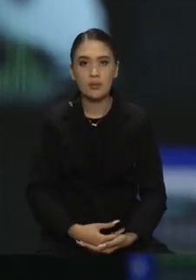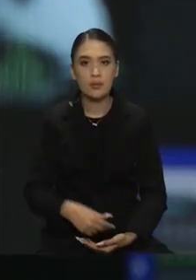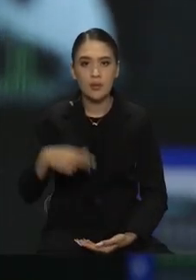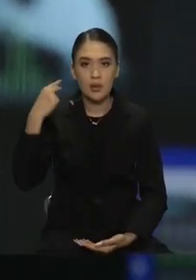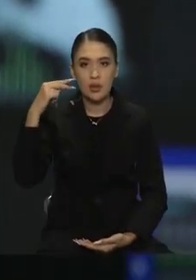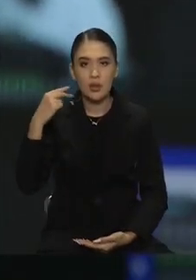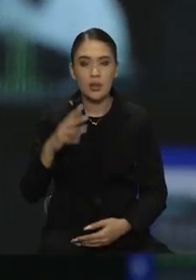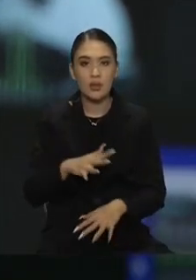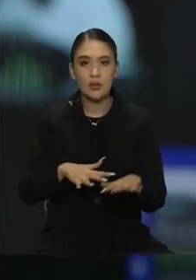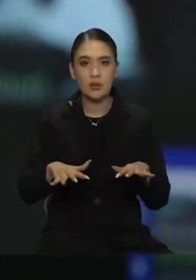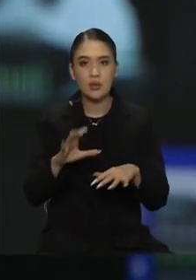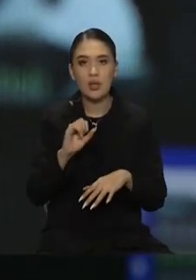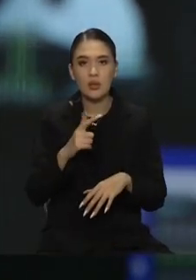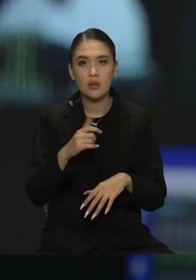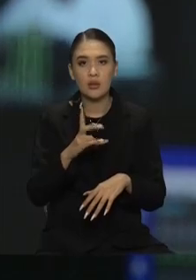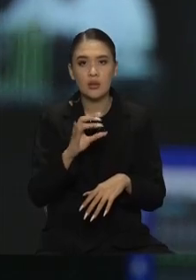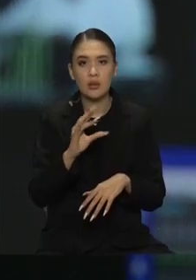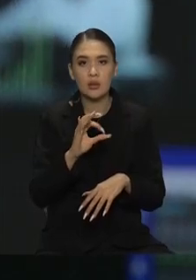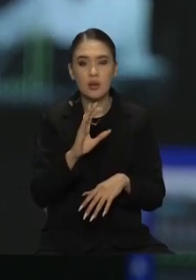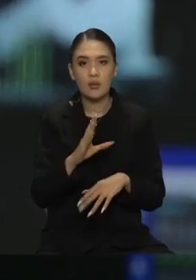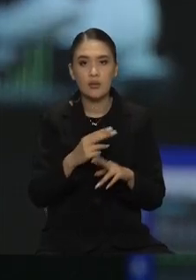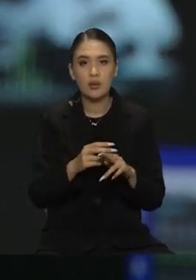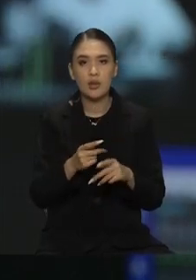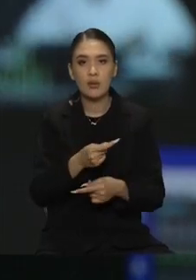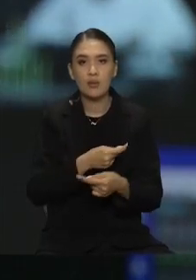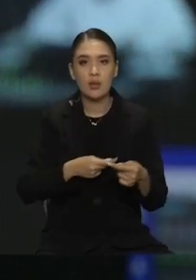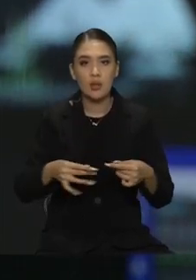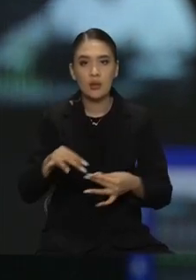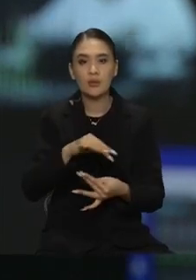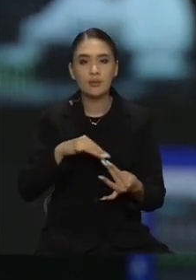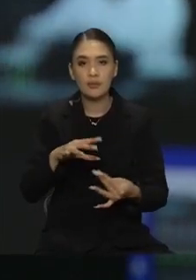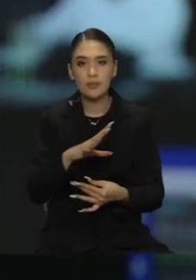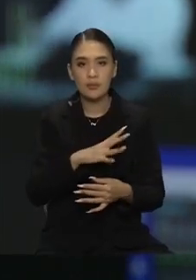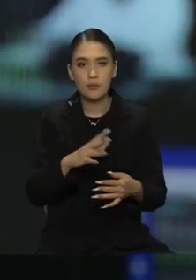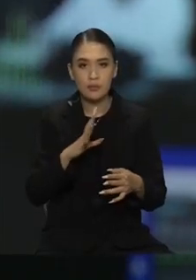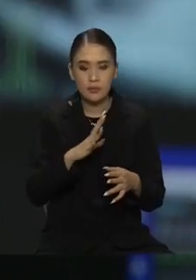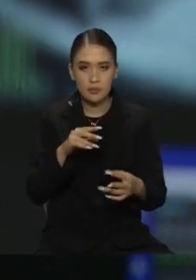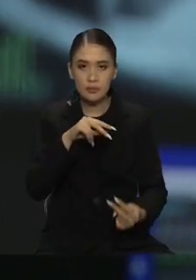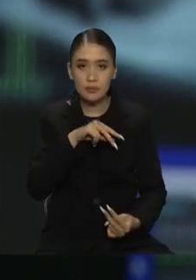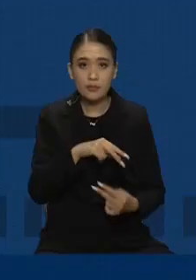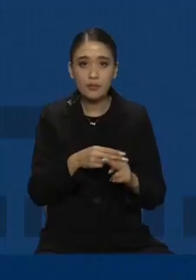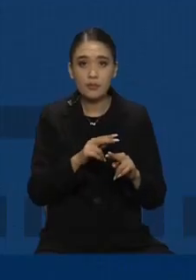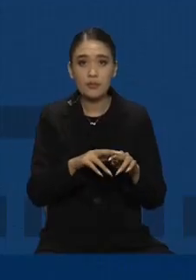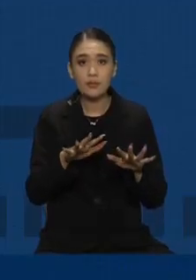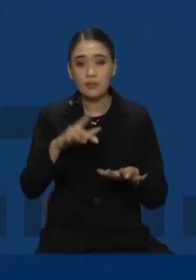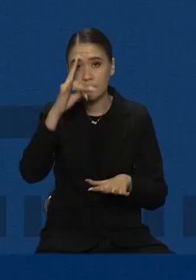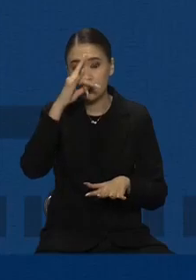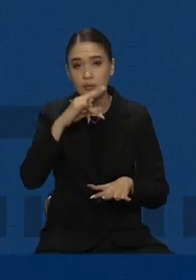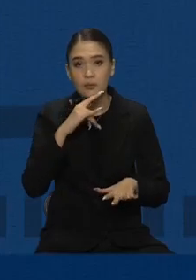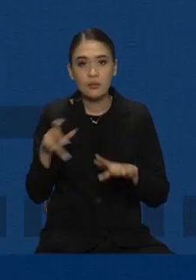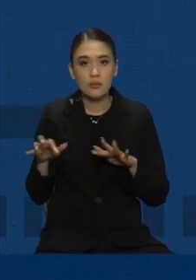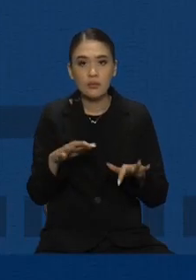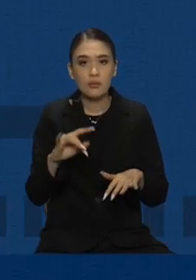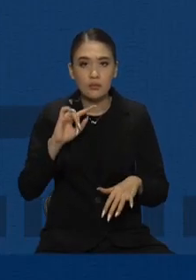Президент Елеусін Сағындықовпен ел даму жөнінде пікір алмасты. Мемлекет қайраткері және еңбек ардагері Қазақстанда жүргізіп жатқан